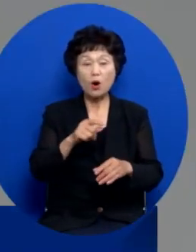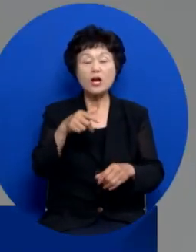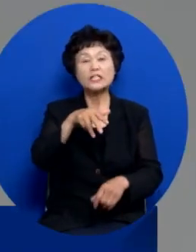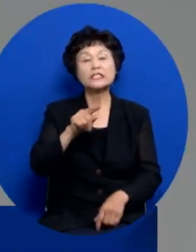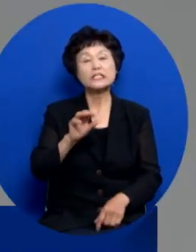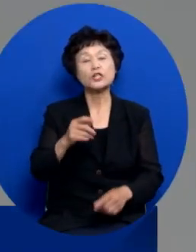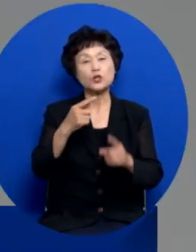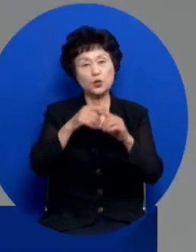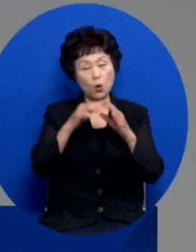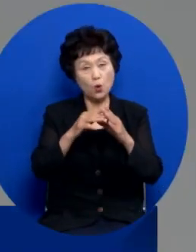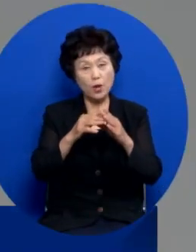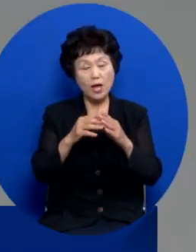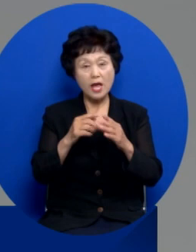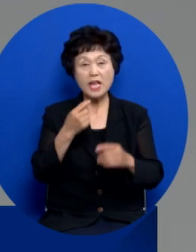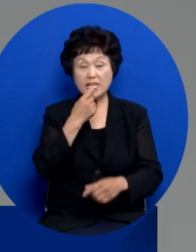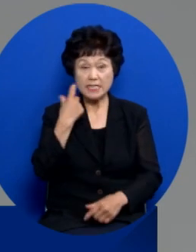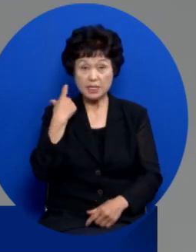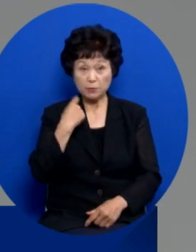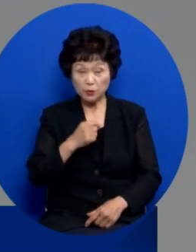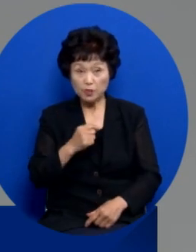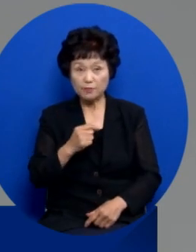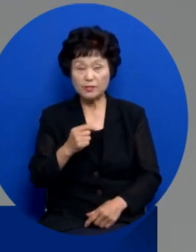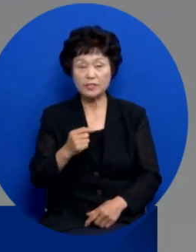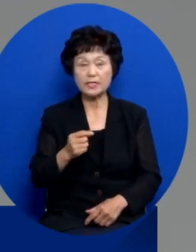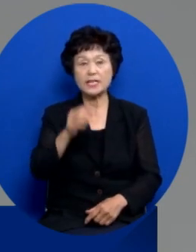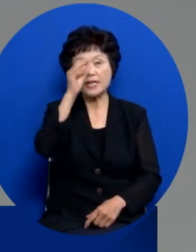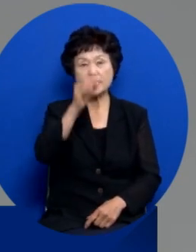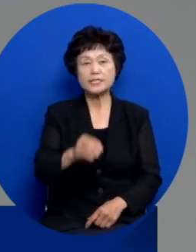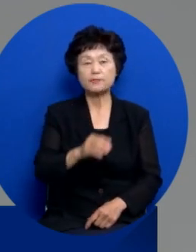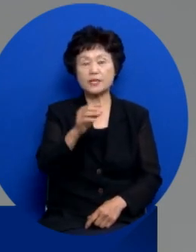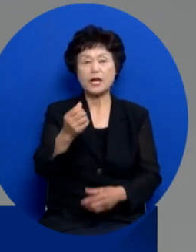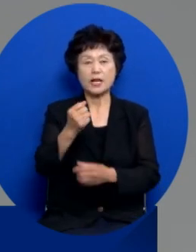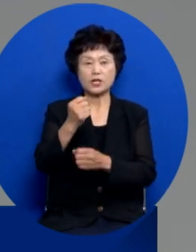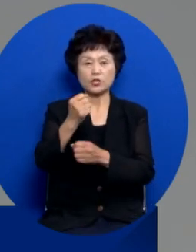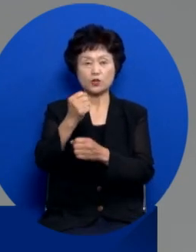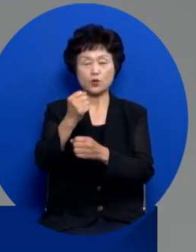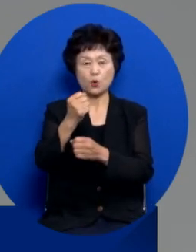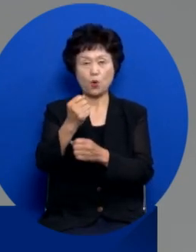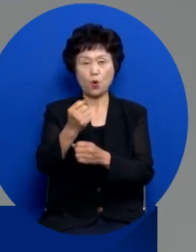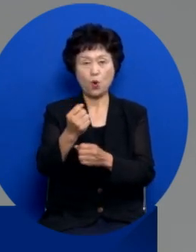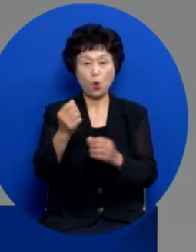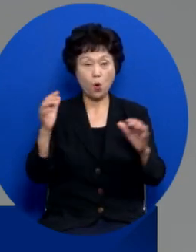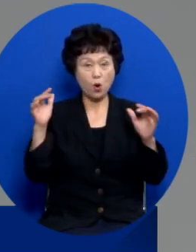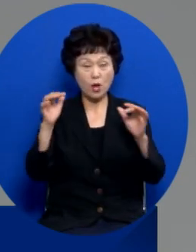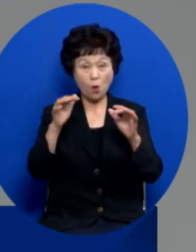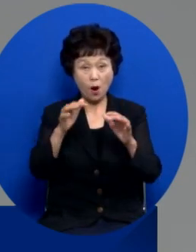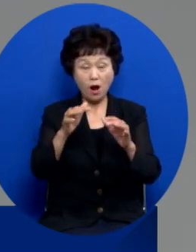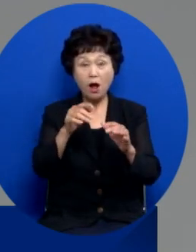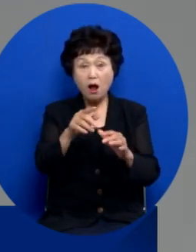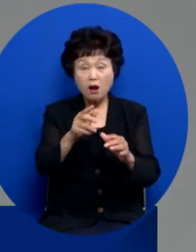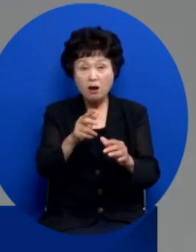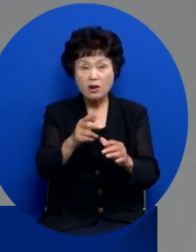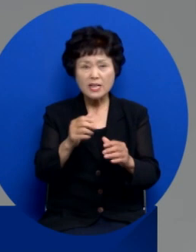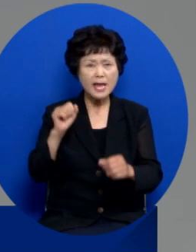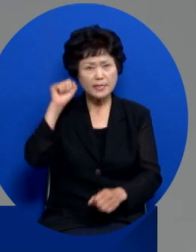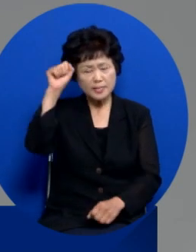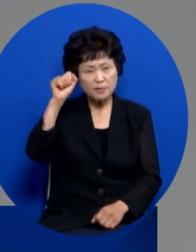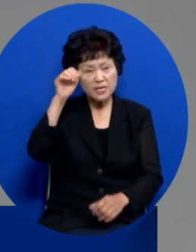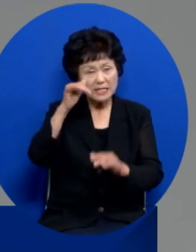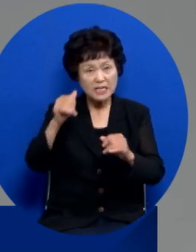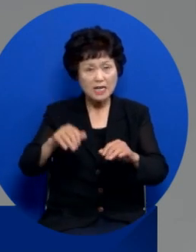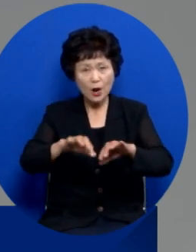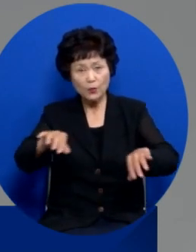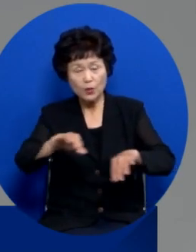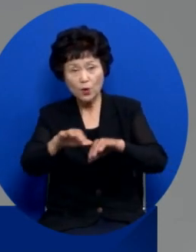들고 나오셨어요. 총을 들고 있는 군경들과 시민들 사이로 이렇게 들어가시더라고요. 무고한 시민이